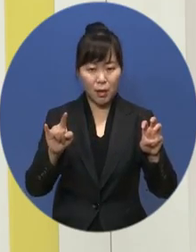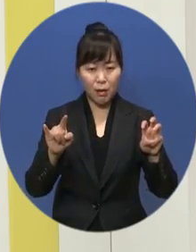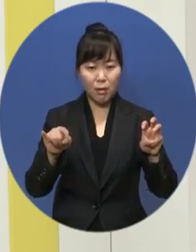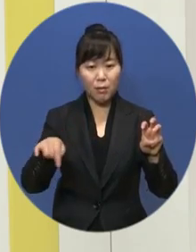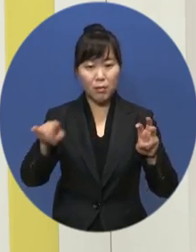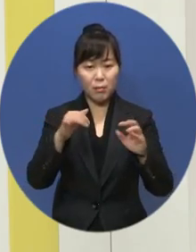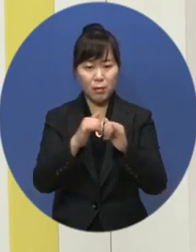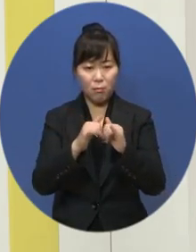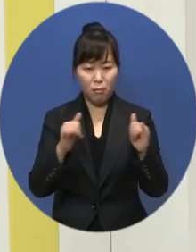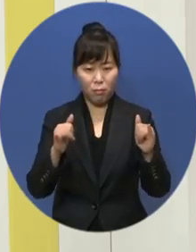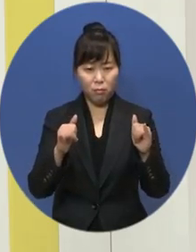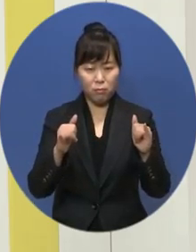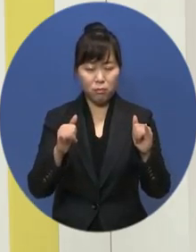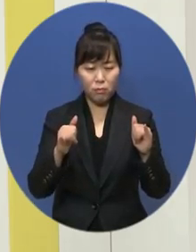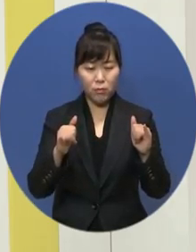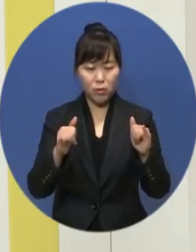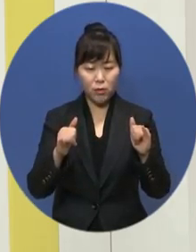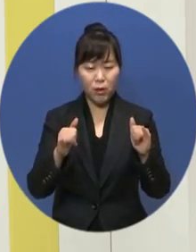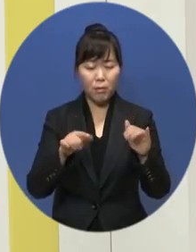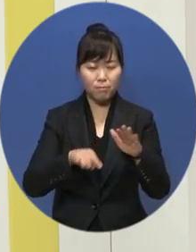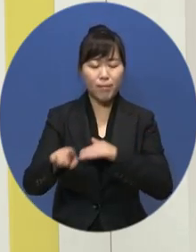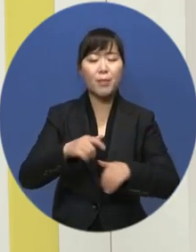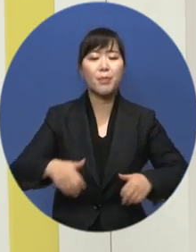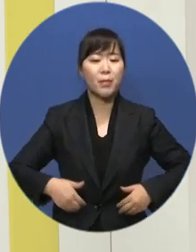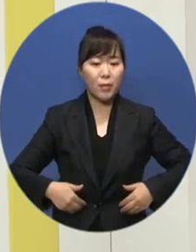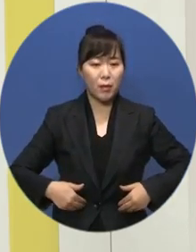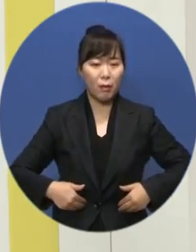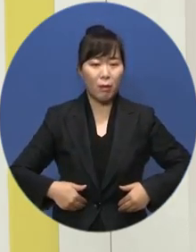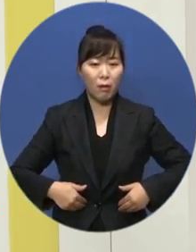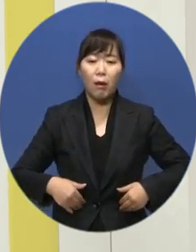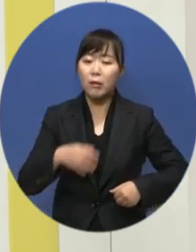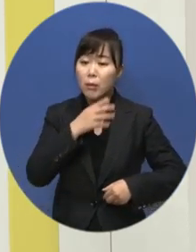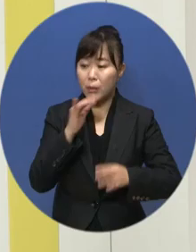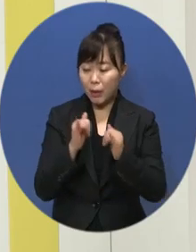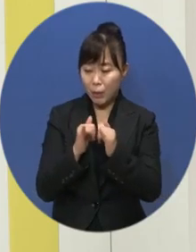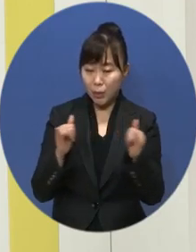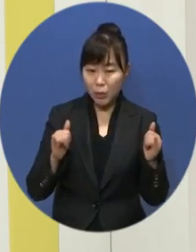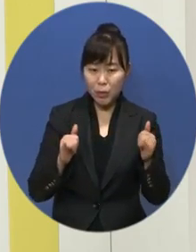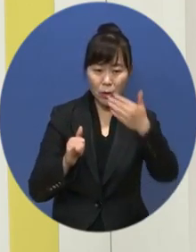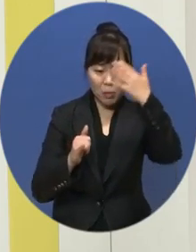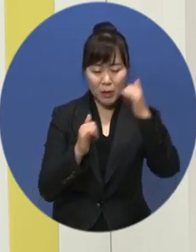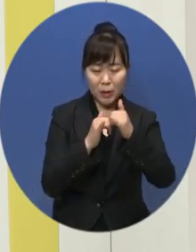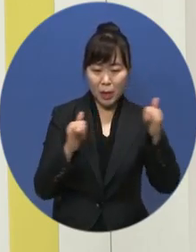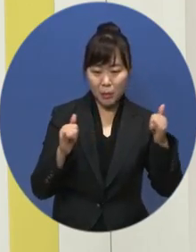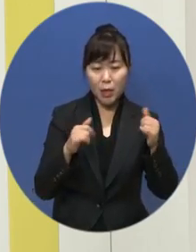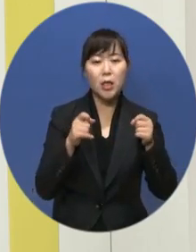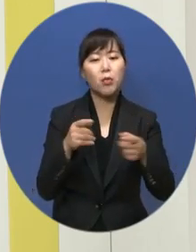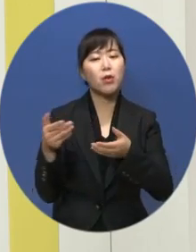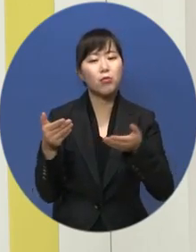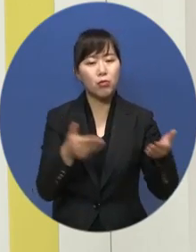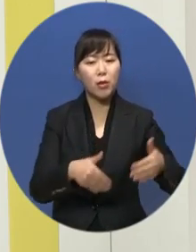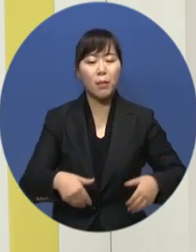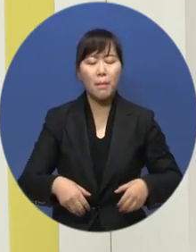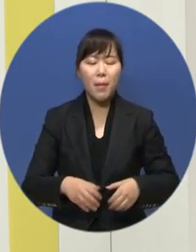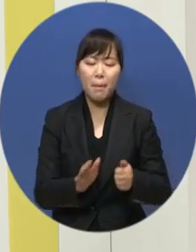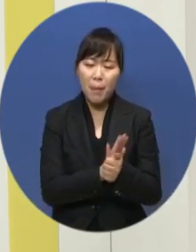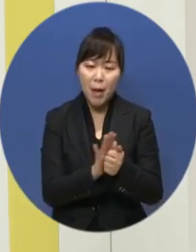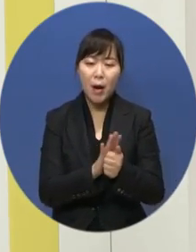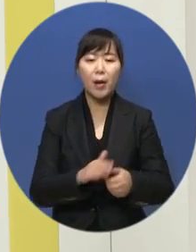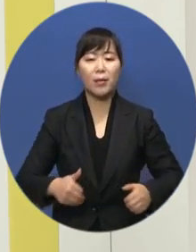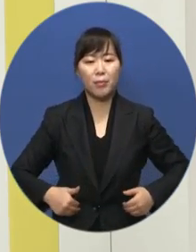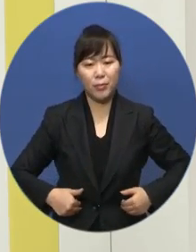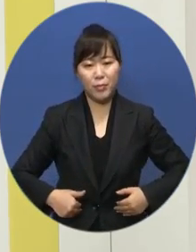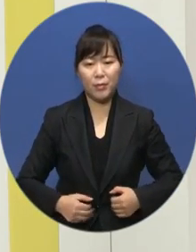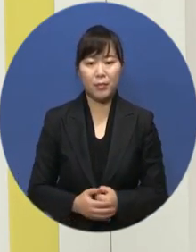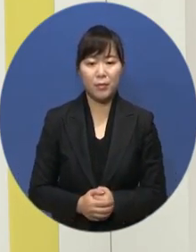기수들이 등장을 해야 합니다. 노장층도 젊은이들에게 길을 열어주는 배려가 꼭 있어야